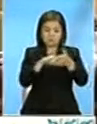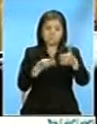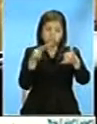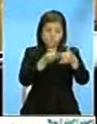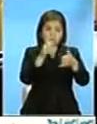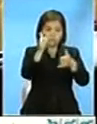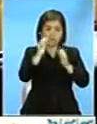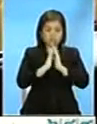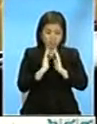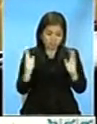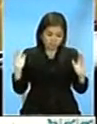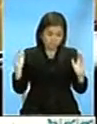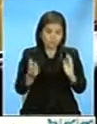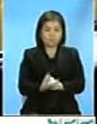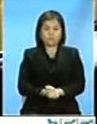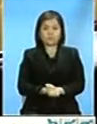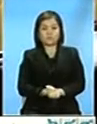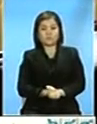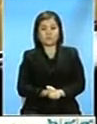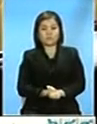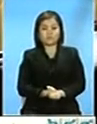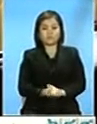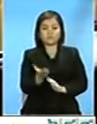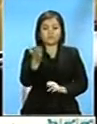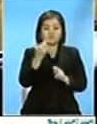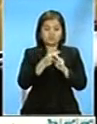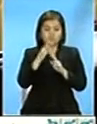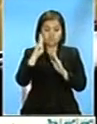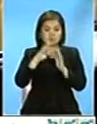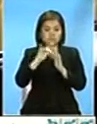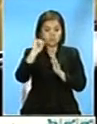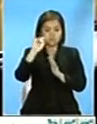ขอบคุณครับเชิญท่านบุญยอดฮะ